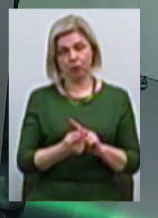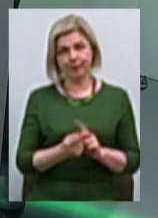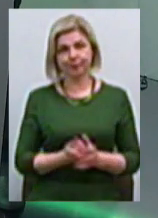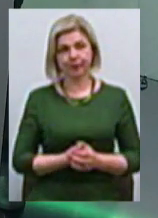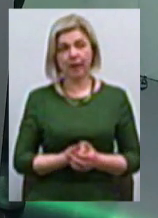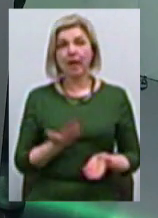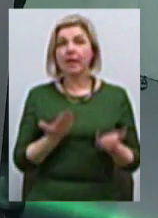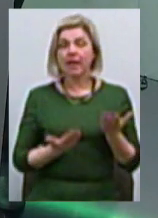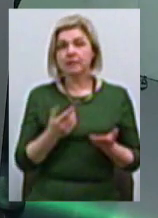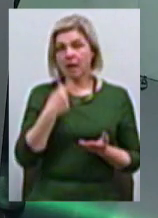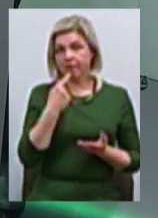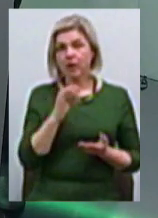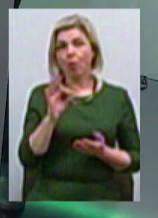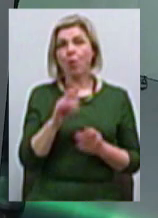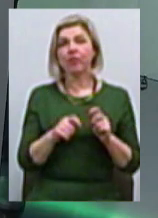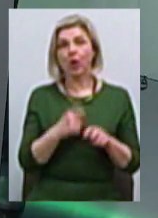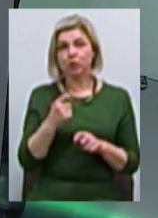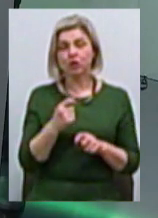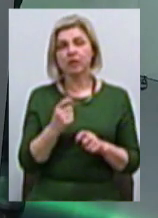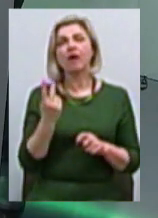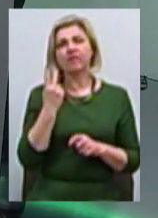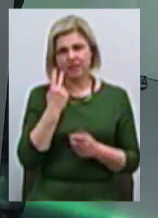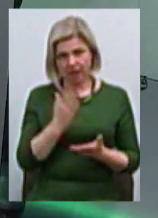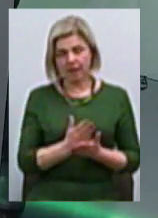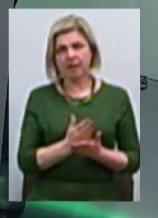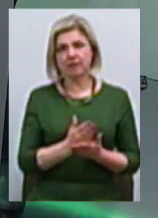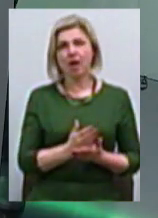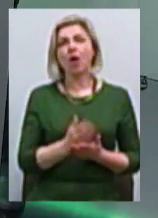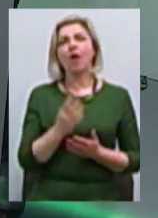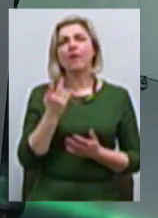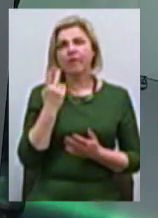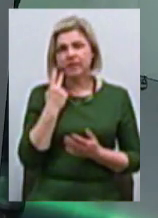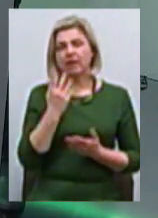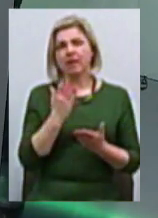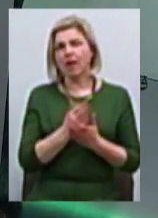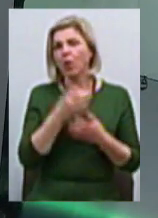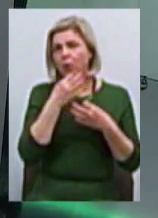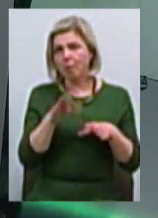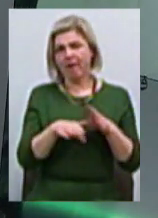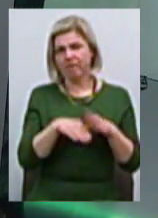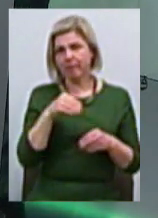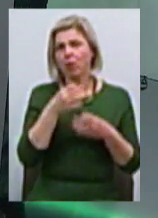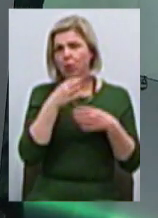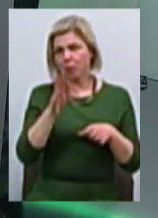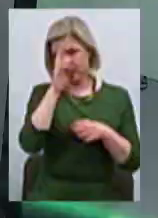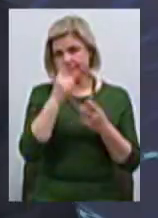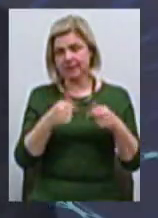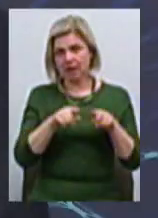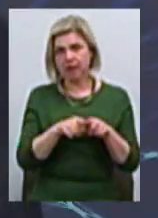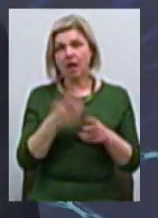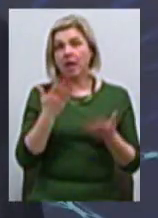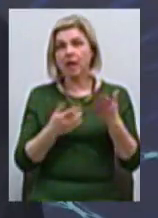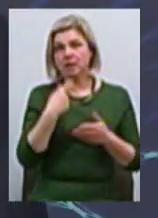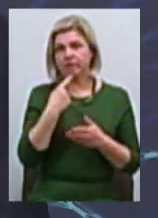про нарушения, которые, ну, то есть нарушения всегда есть, на самом деле они есть на любых выборах в любой стране. Если мы говорим про те, которые